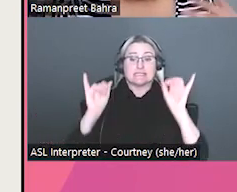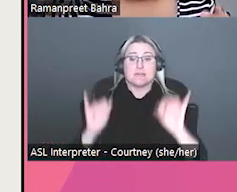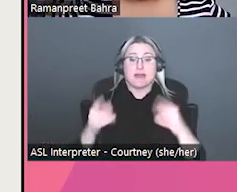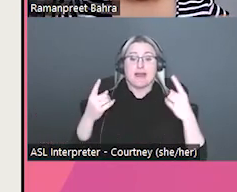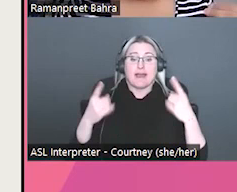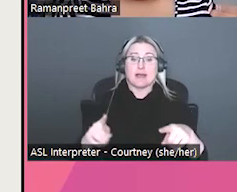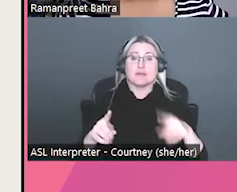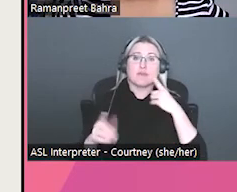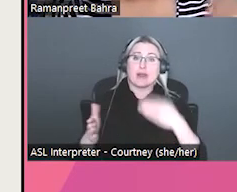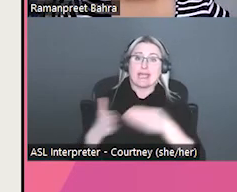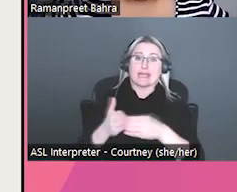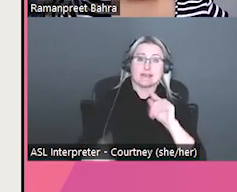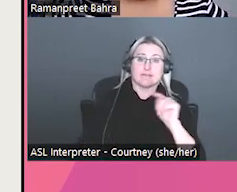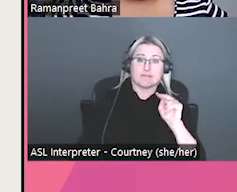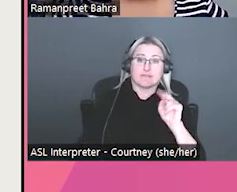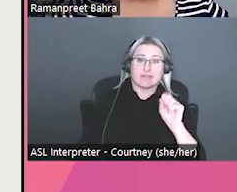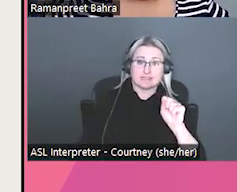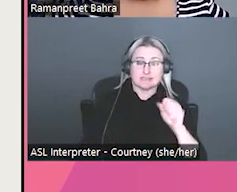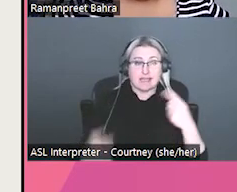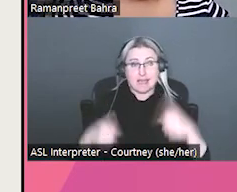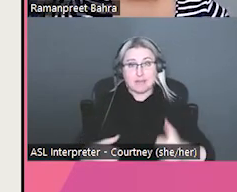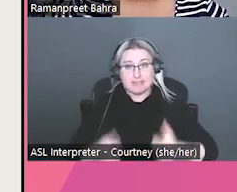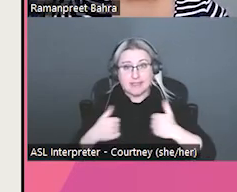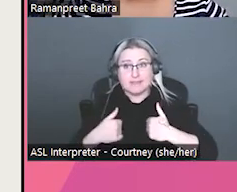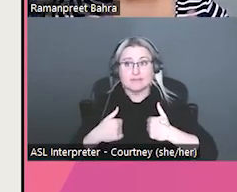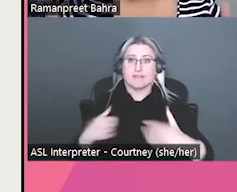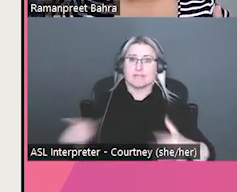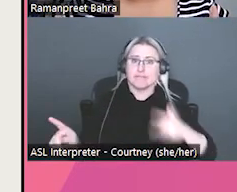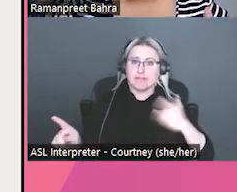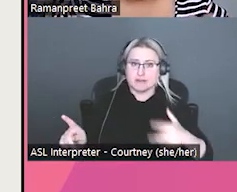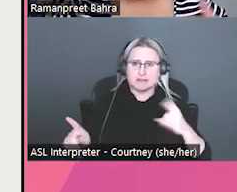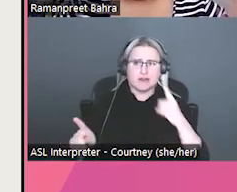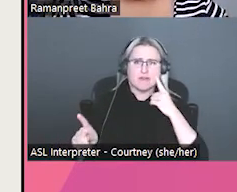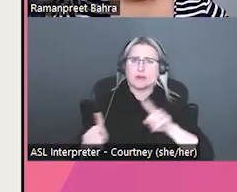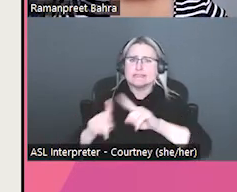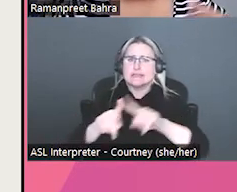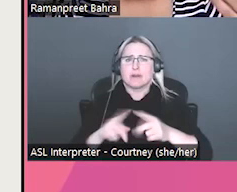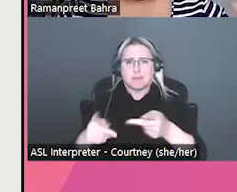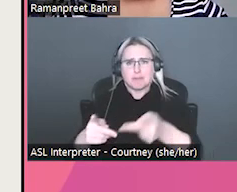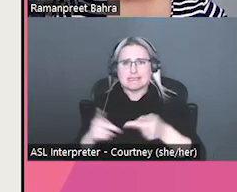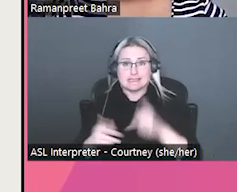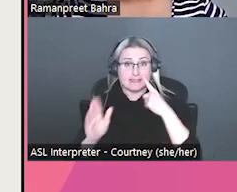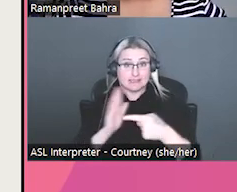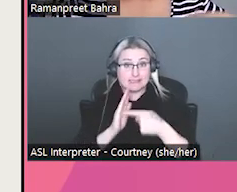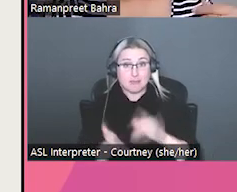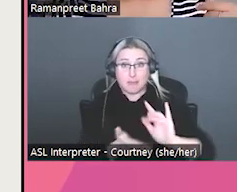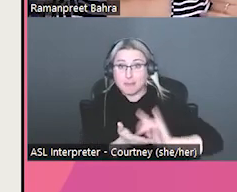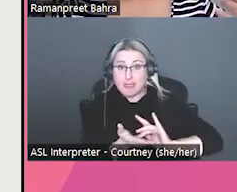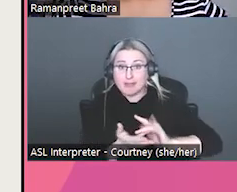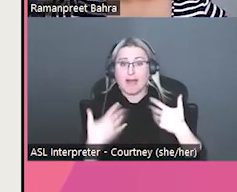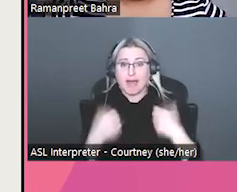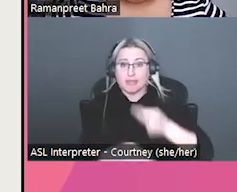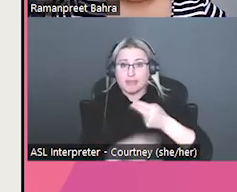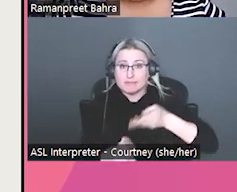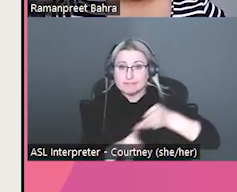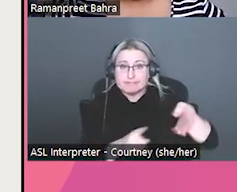et cette ces préjugés anticorpulence sont vécus, sont expérimentés, sont,